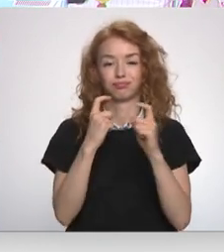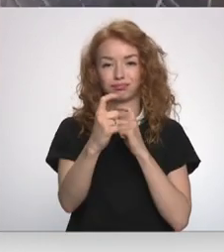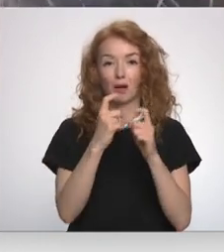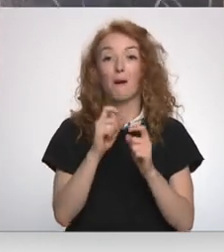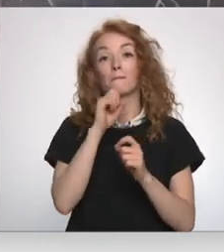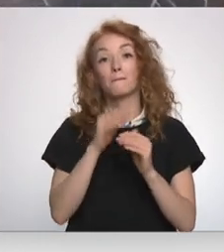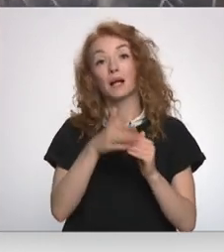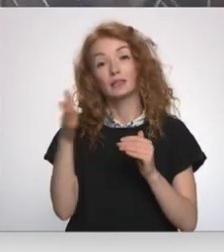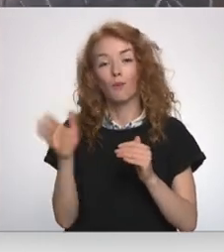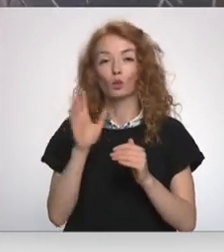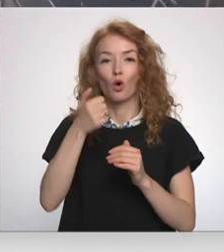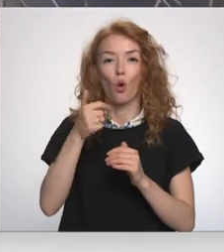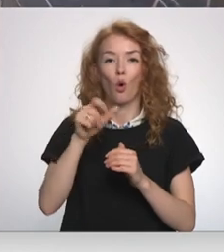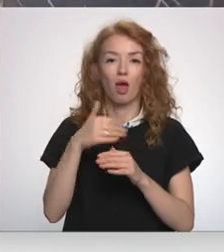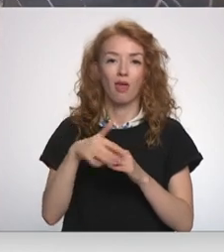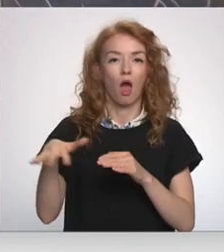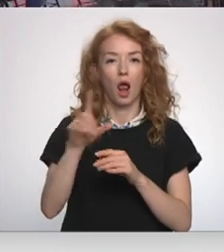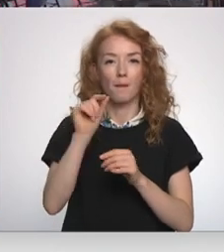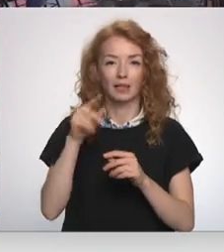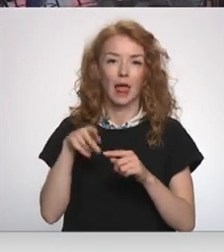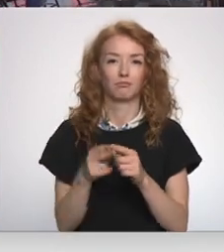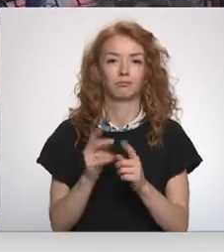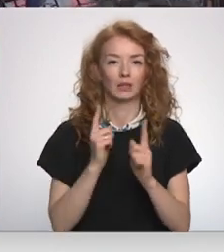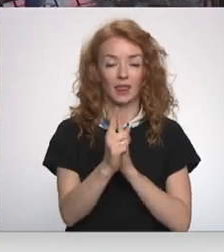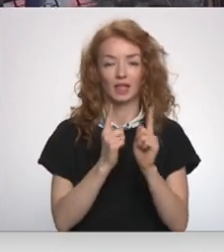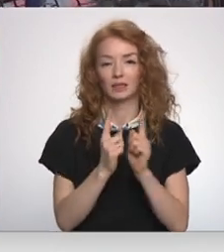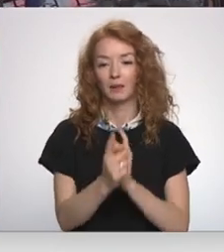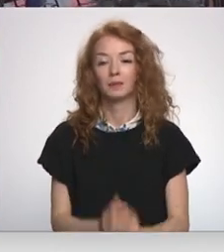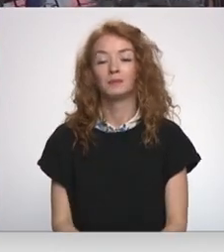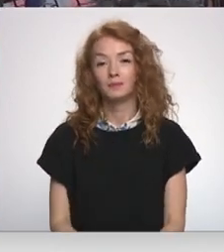ierobežojumi būšot Gogoļa ielā. Dāvids Frenefelds, Mārtiņš Avots, Latvijas televīzija.